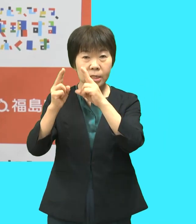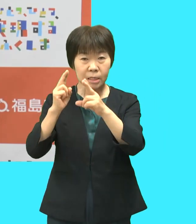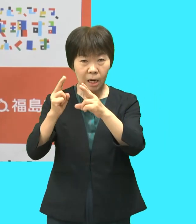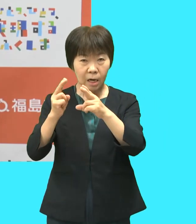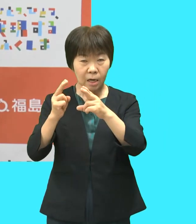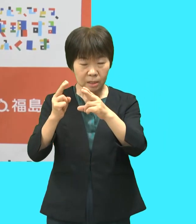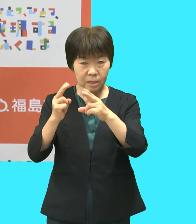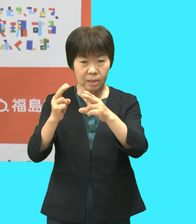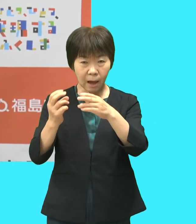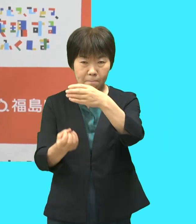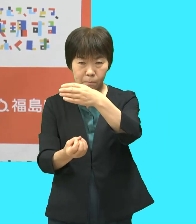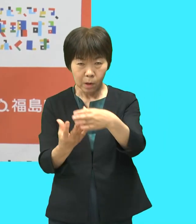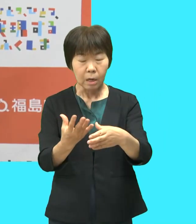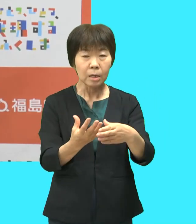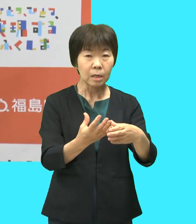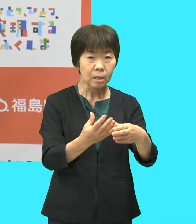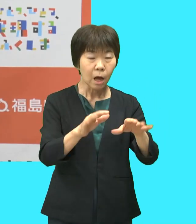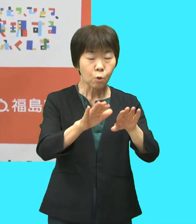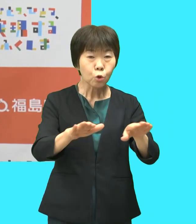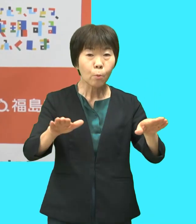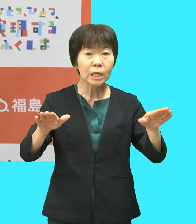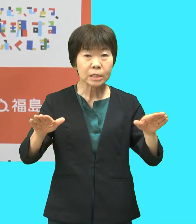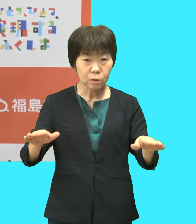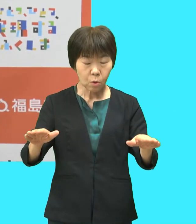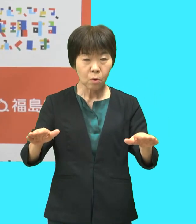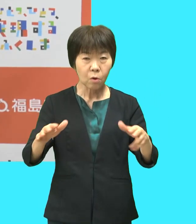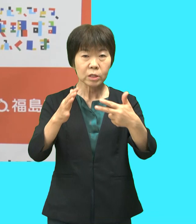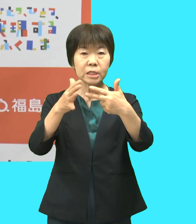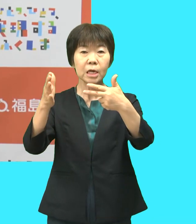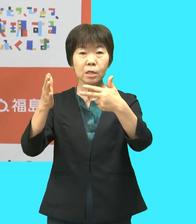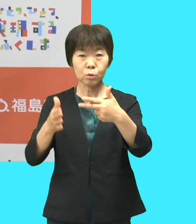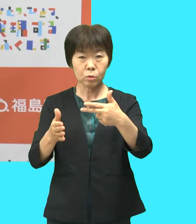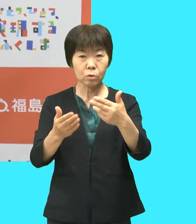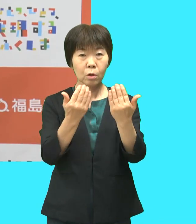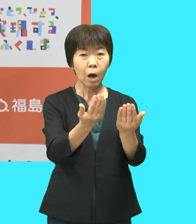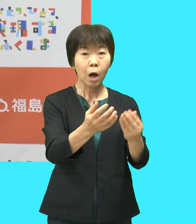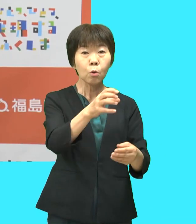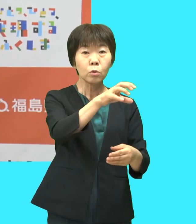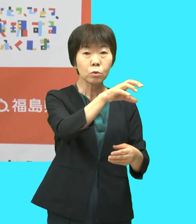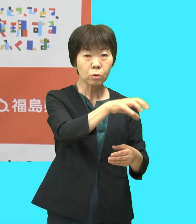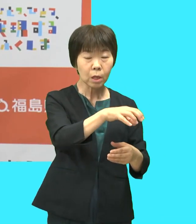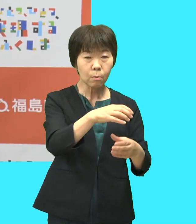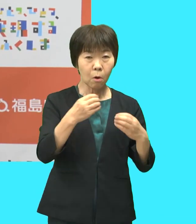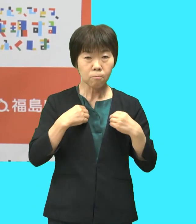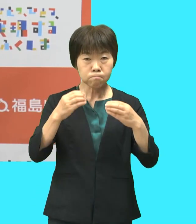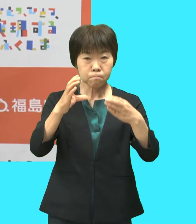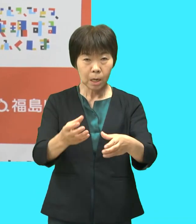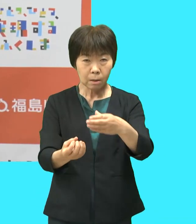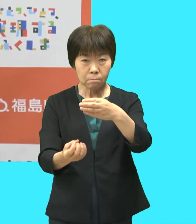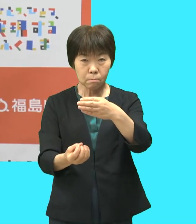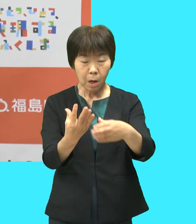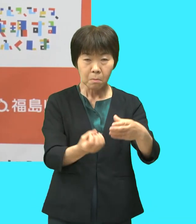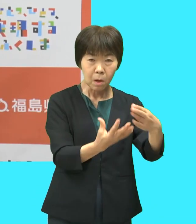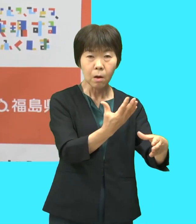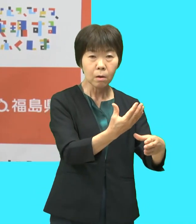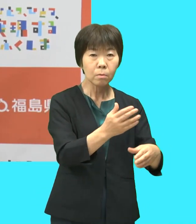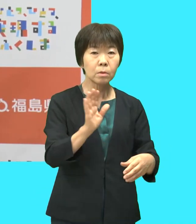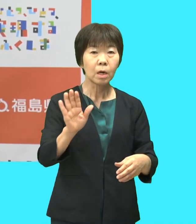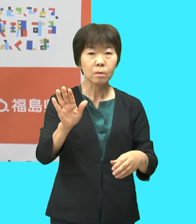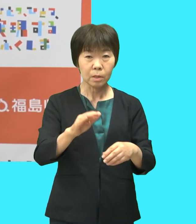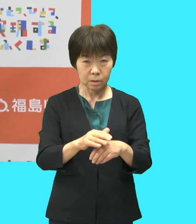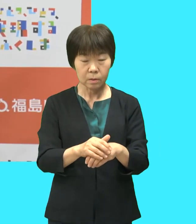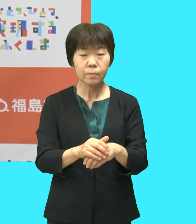をしたり、あるいは子どもたちの施設、あるいは学校においてのクラスターもこれまで以上に多く出ています